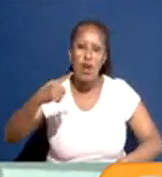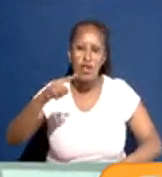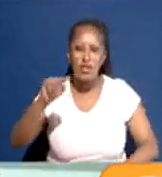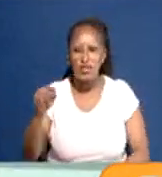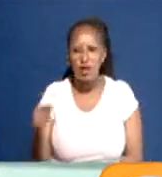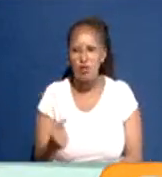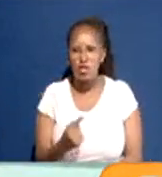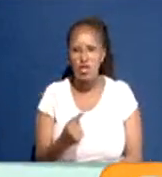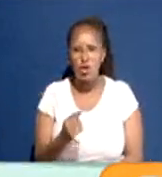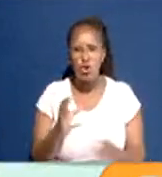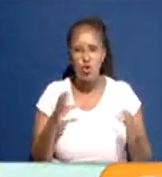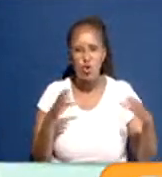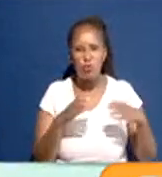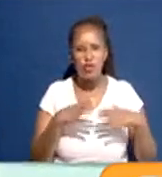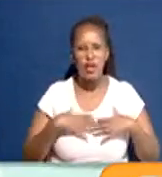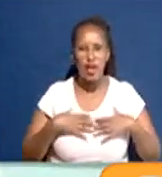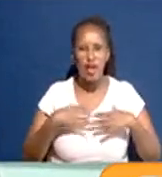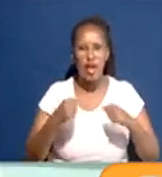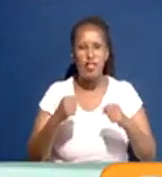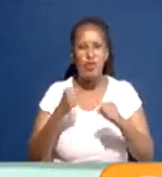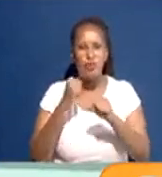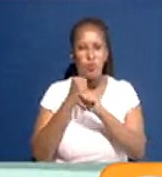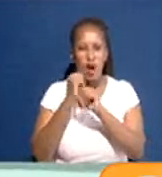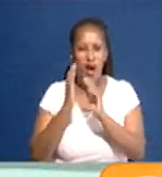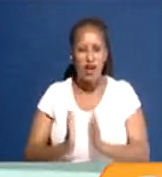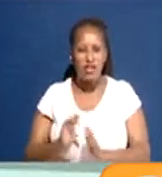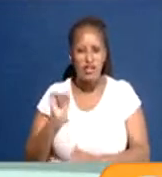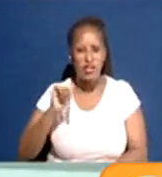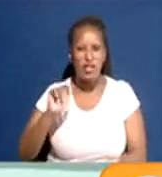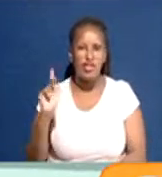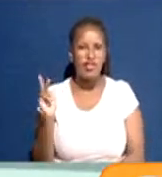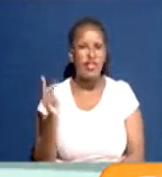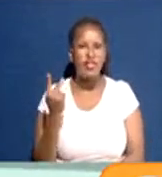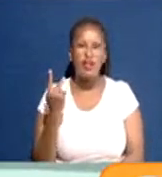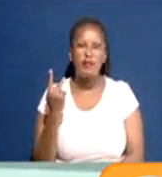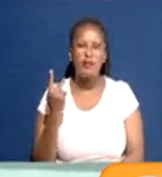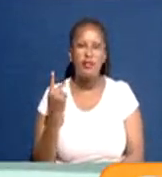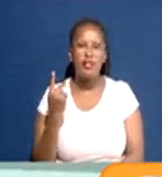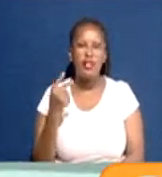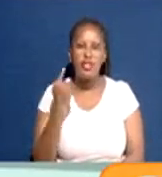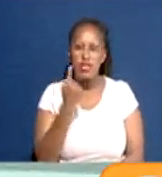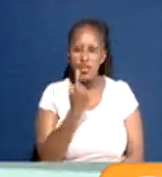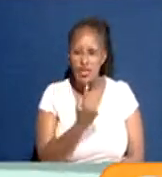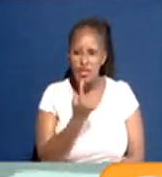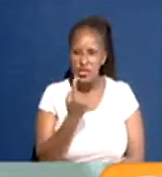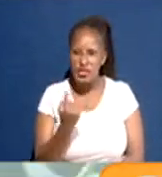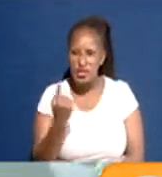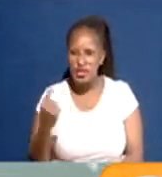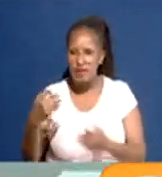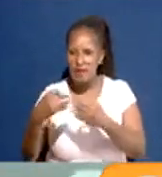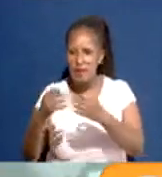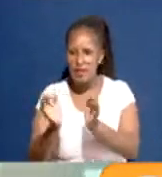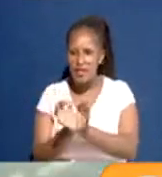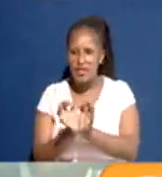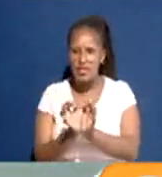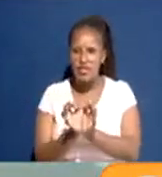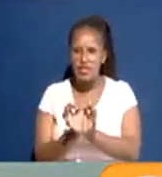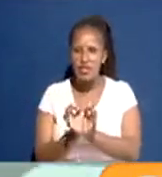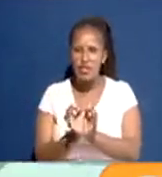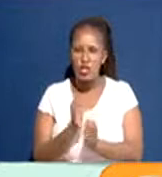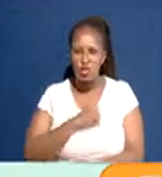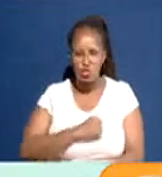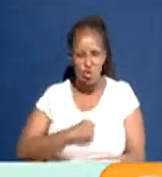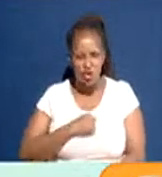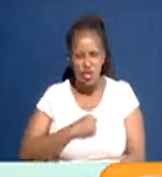100,000 community health promoters in Kenya. Kila familia kumi,